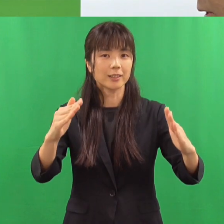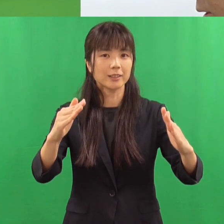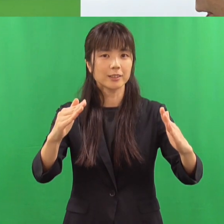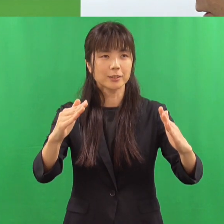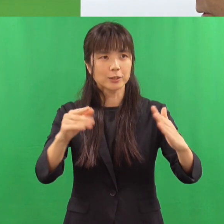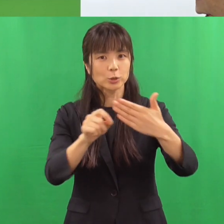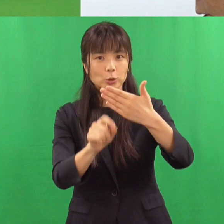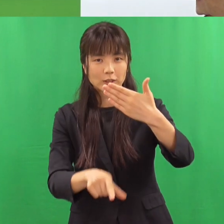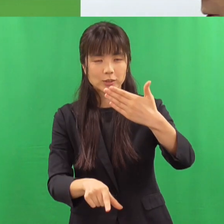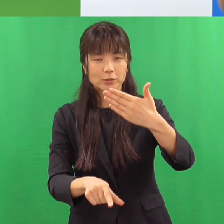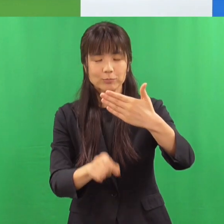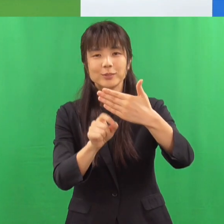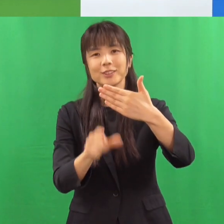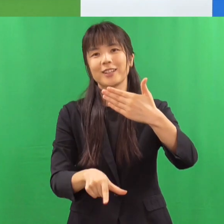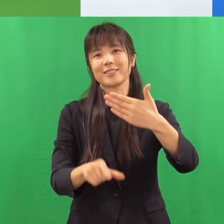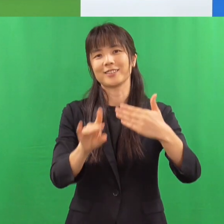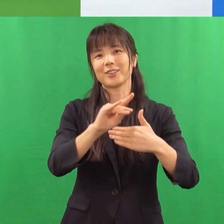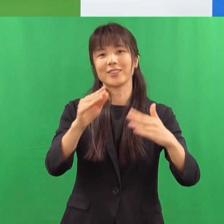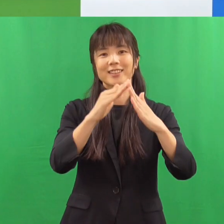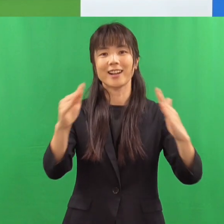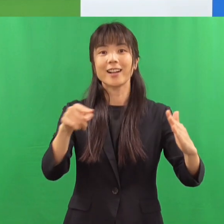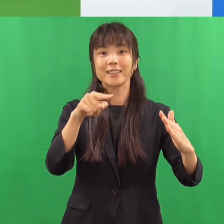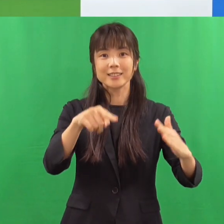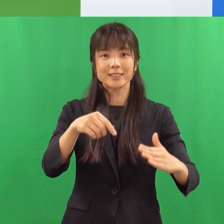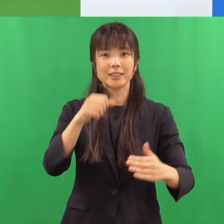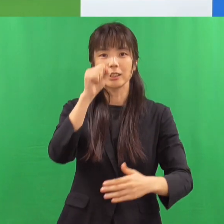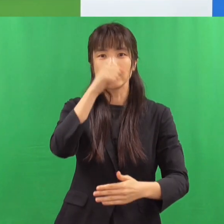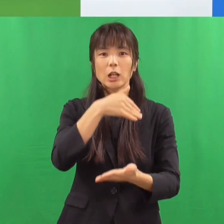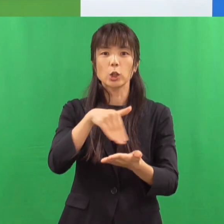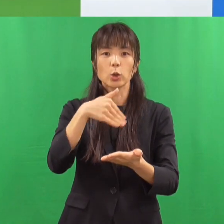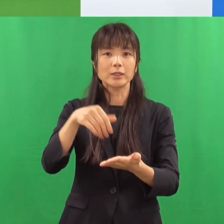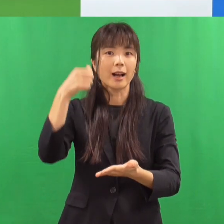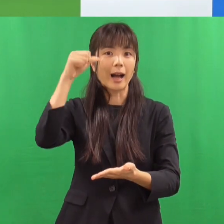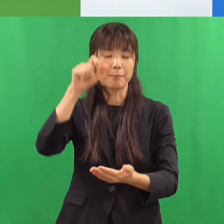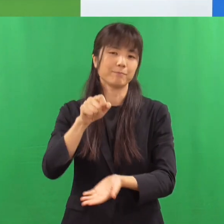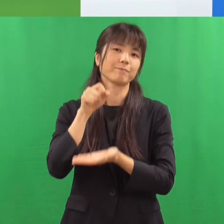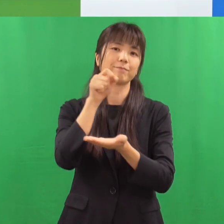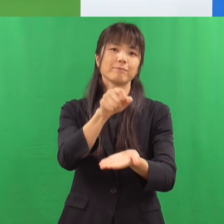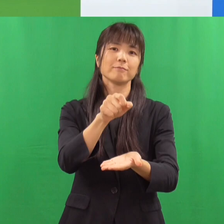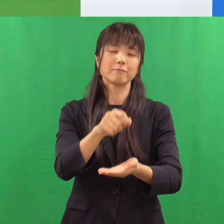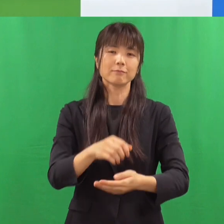9月議会で予算されるんですかね、はい、9月議会でそれが予算議案として出てきます。